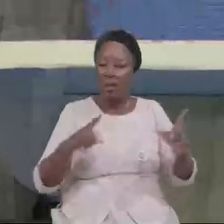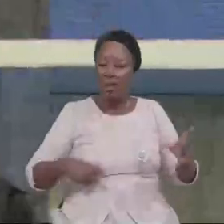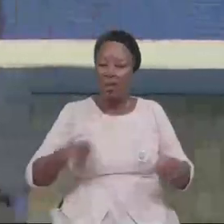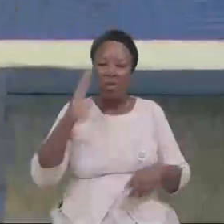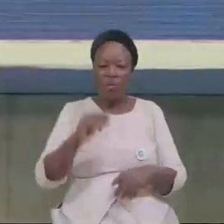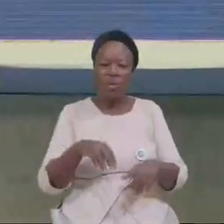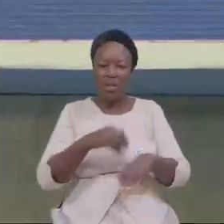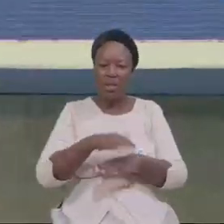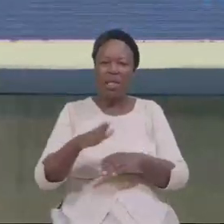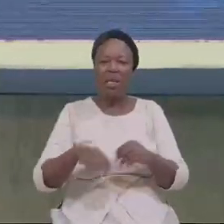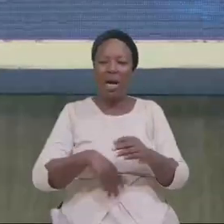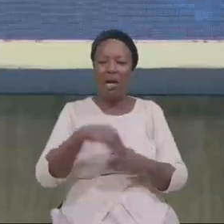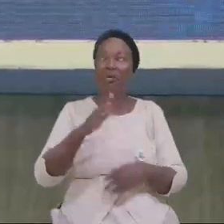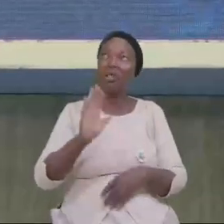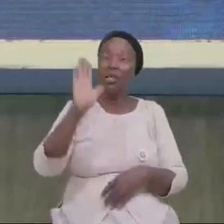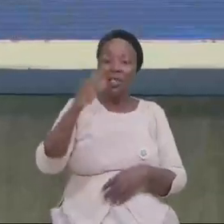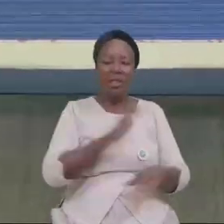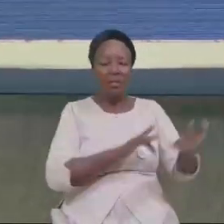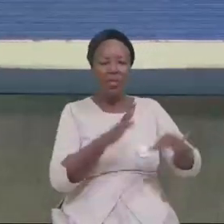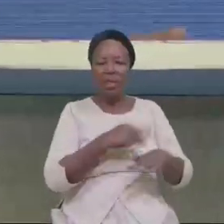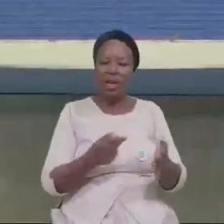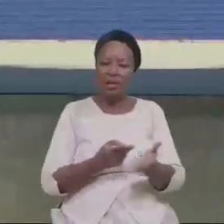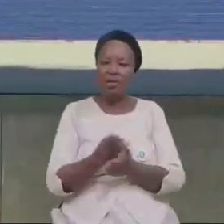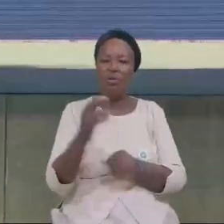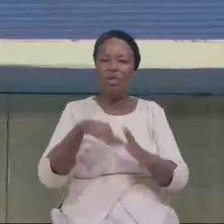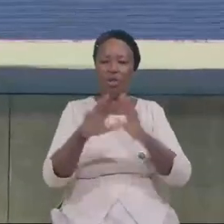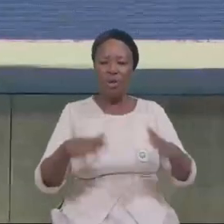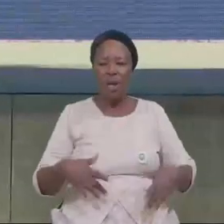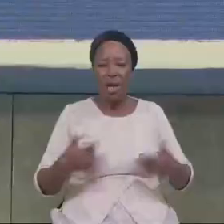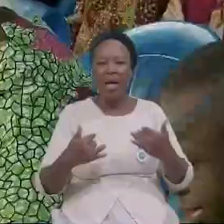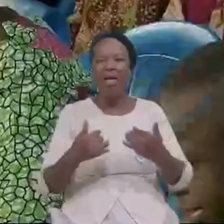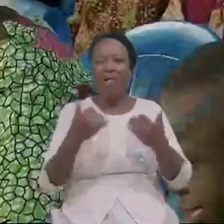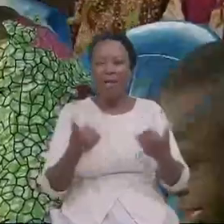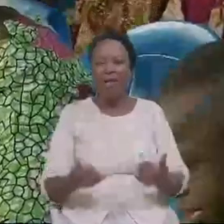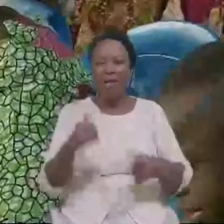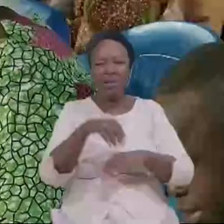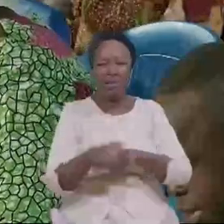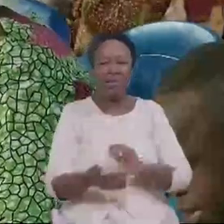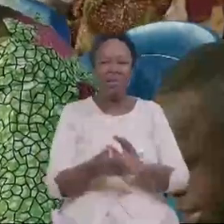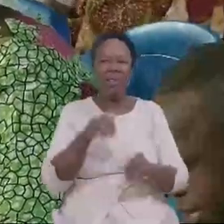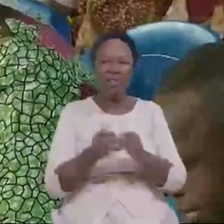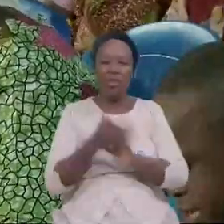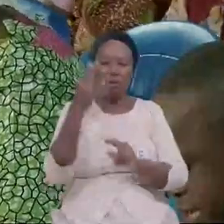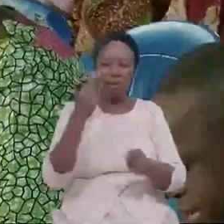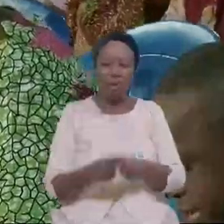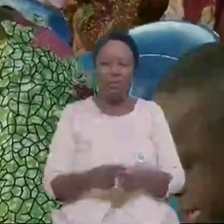Dieu enverra sa bonté et sa fidélité dans ta vie au nom de Jésus.